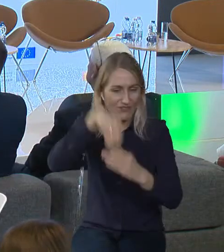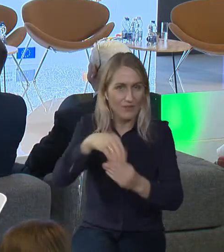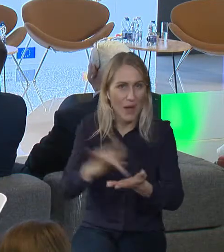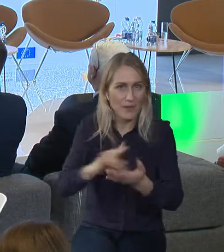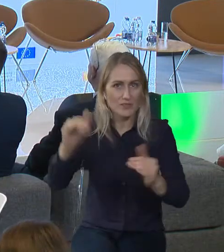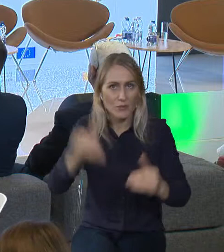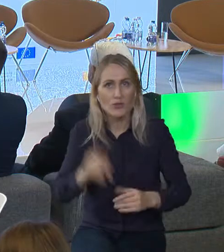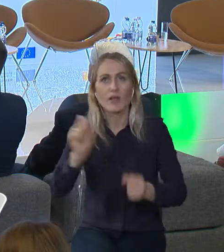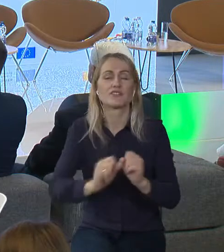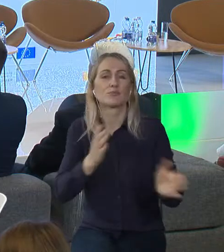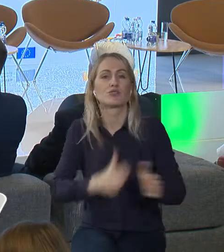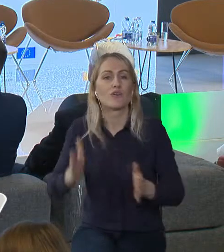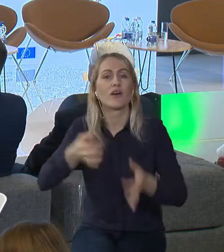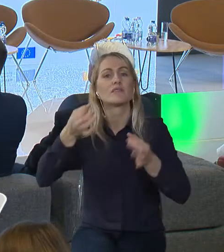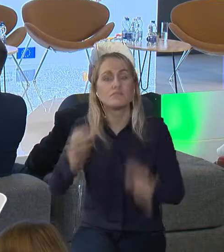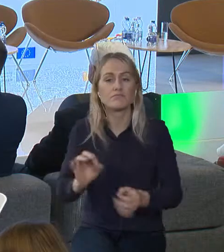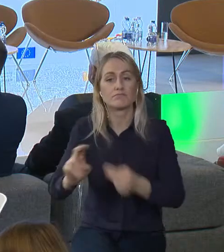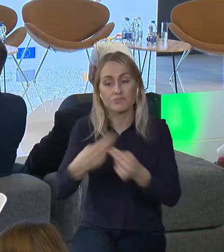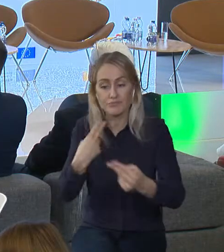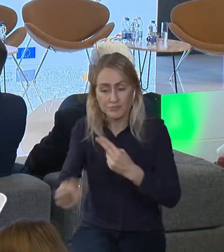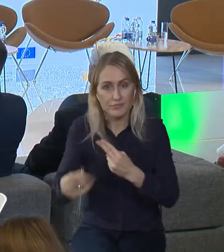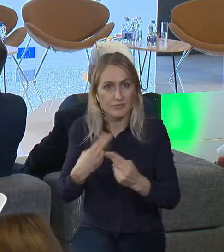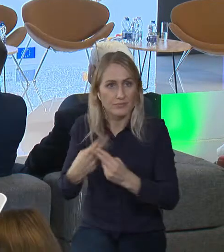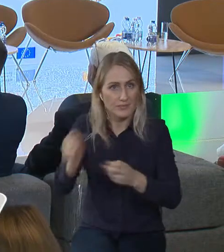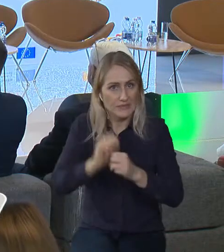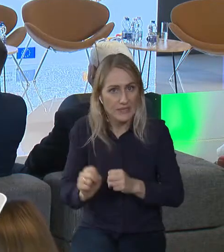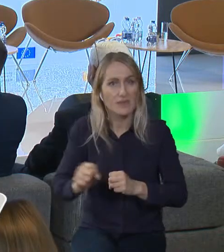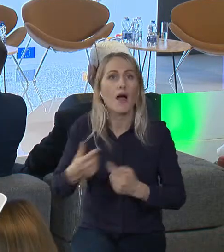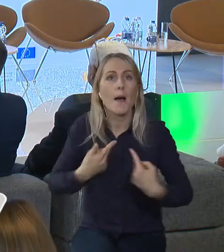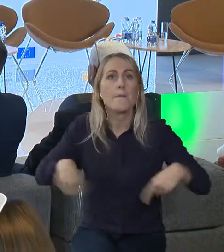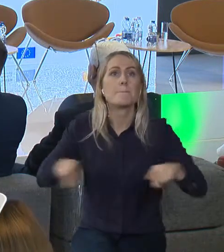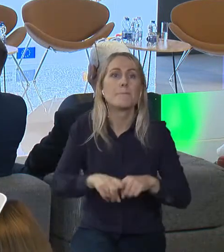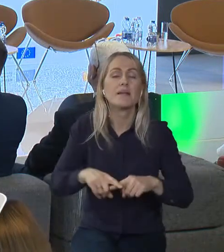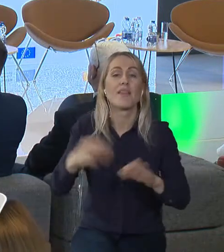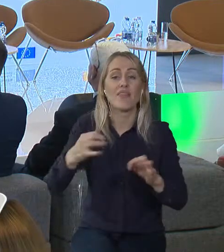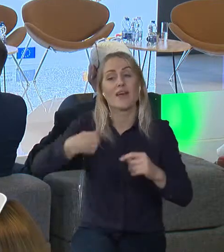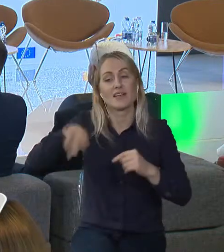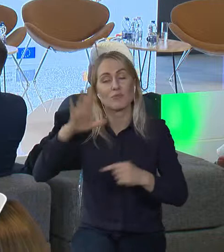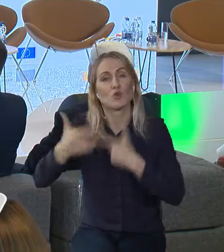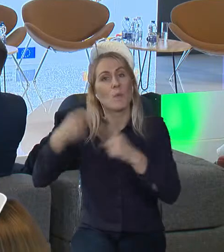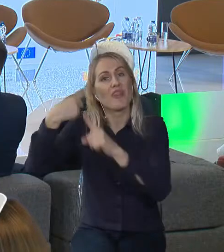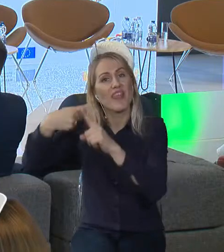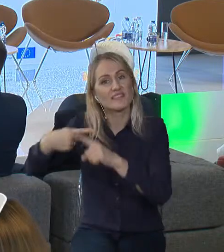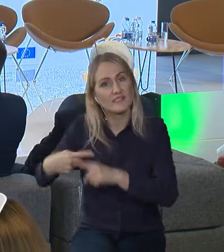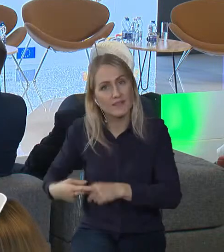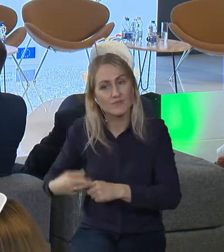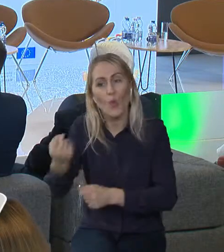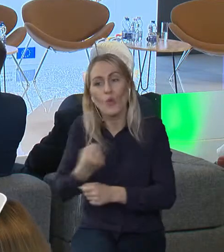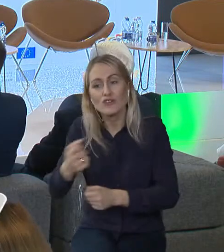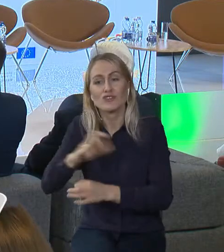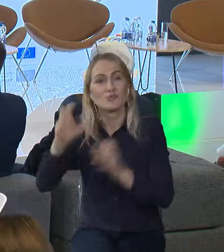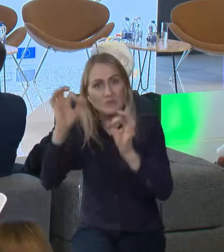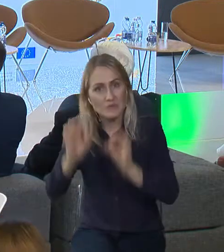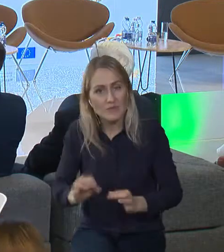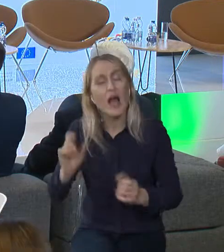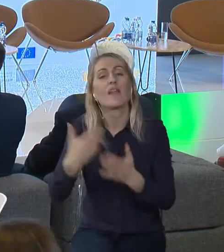przygotowana odpowiednia responsywność. Jesteśmy przed fazą testów użytkowych, natomiast główny